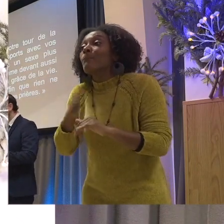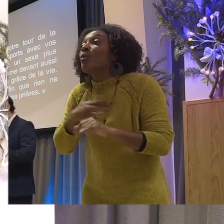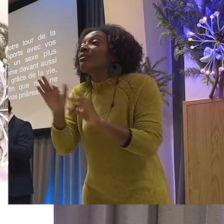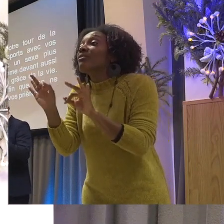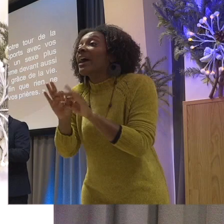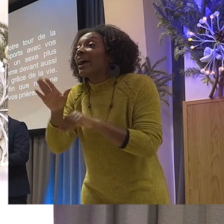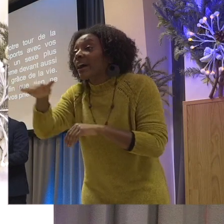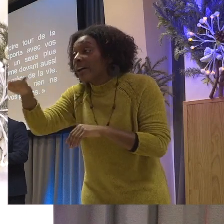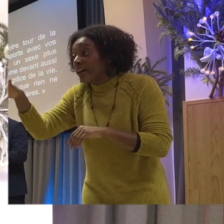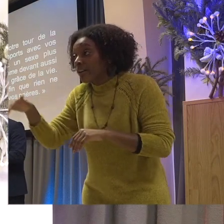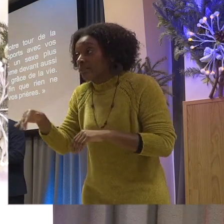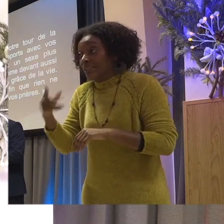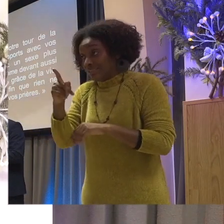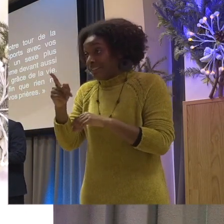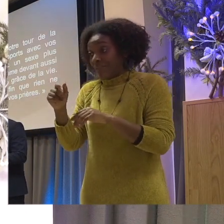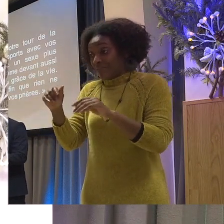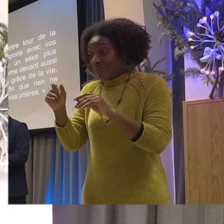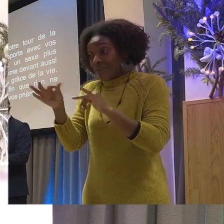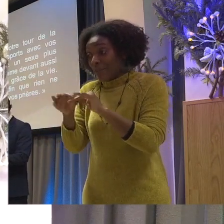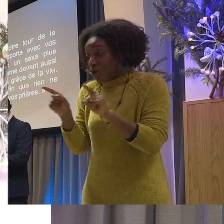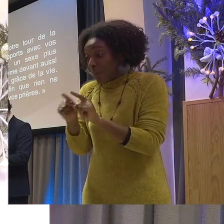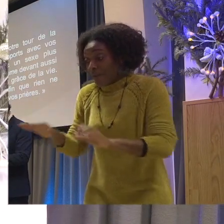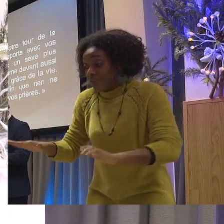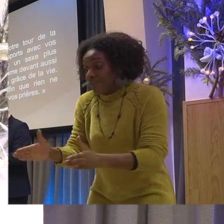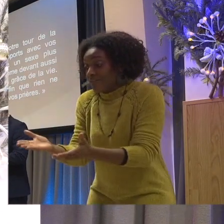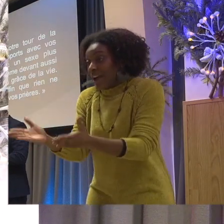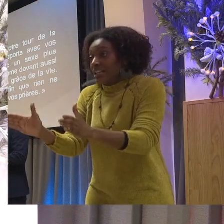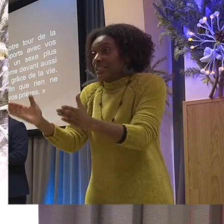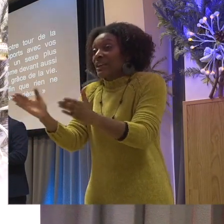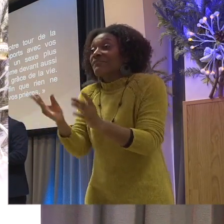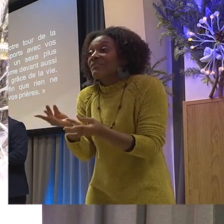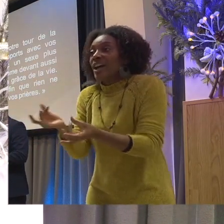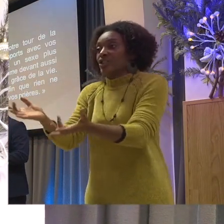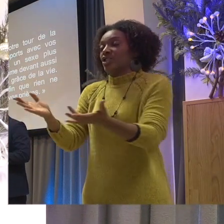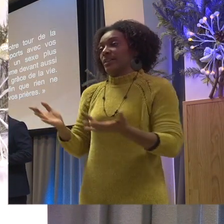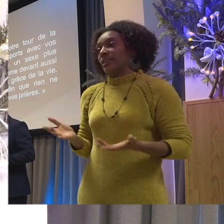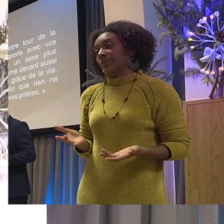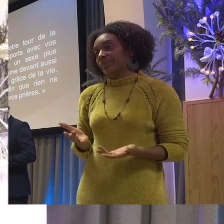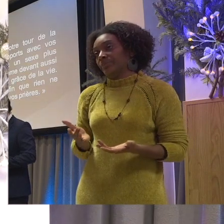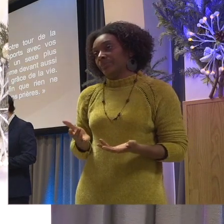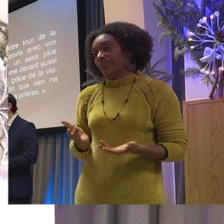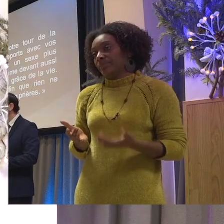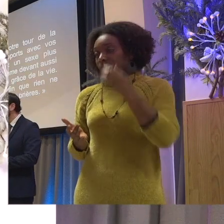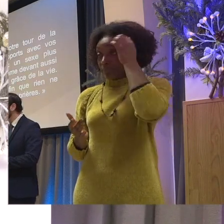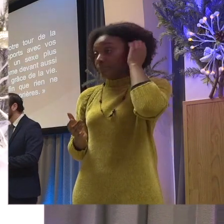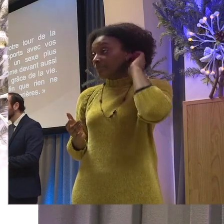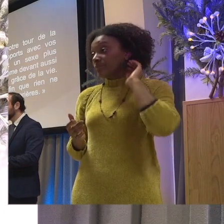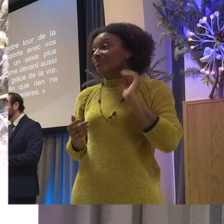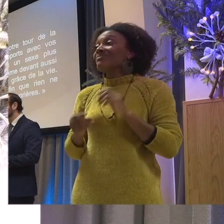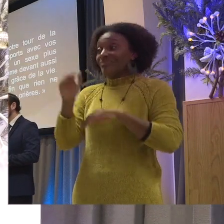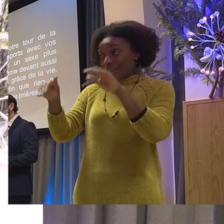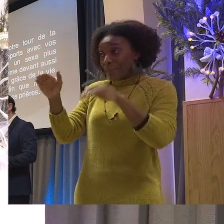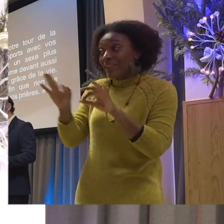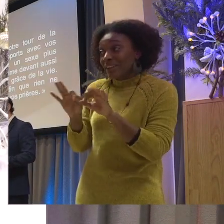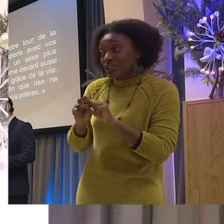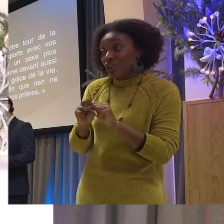je ne sais pas, un beau vase Ming avec plein de couleurs, un vase inestimable, un vase fragile. Mais je vous rappelle ceci, bien-aimés. Dieu